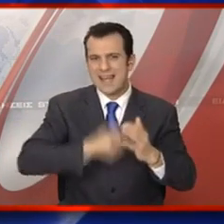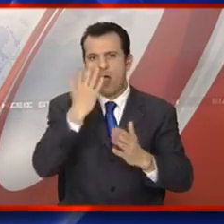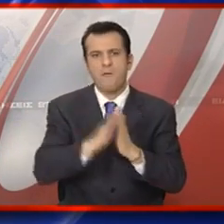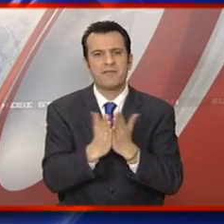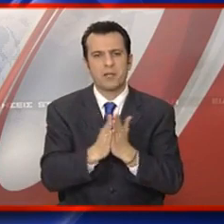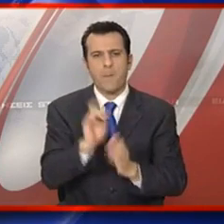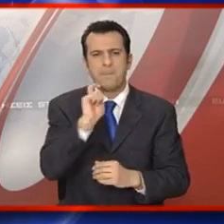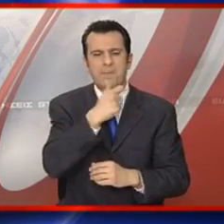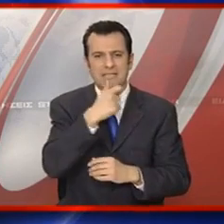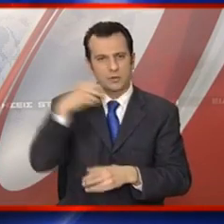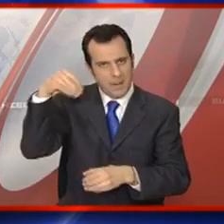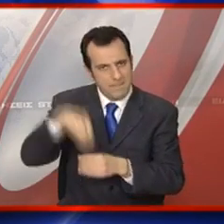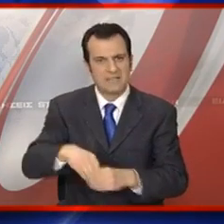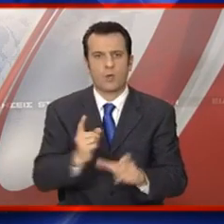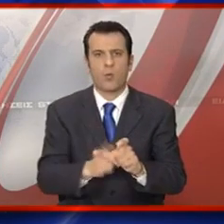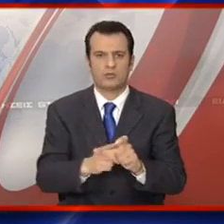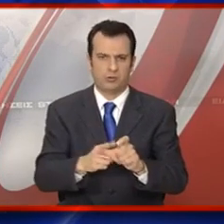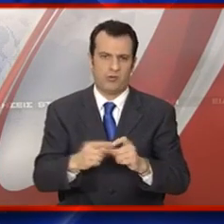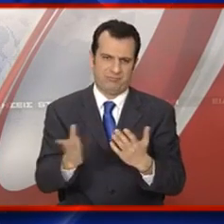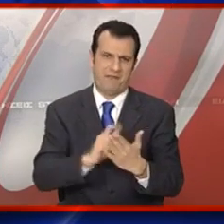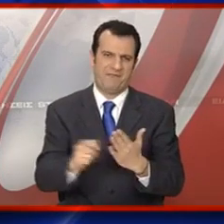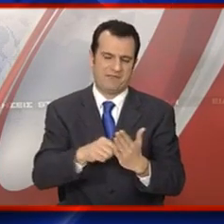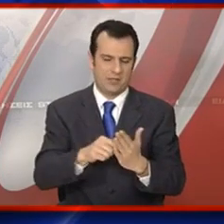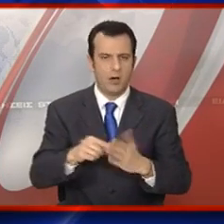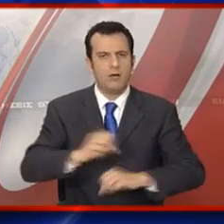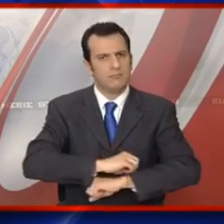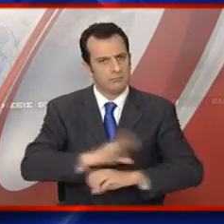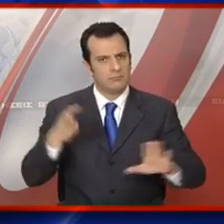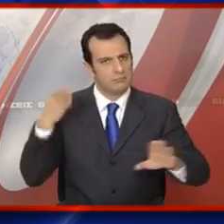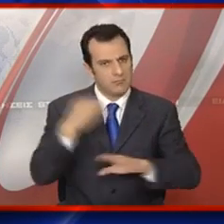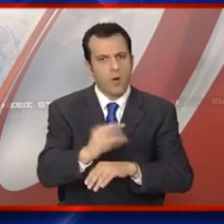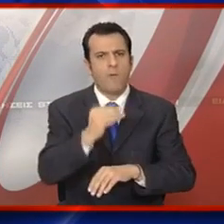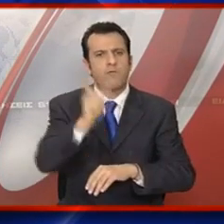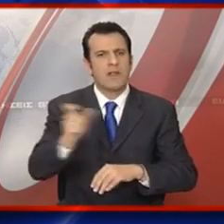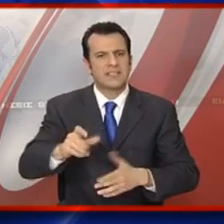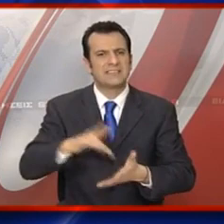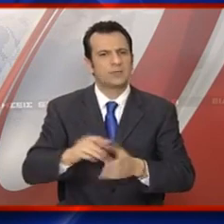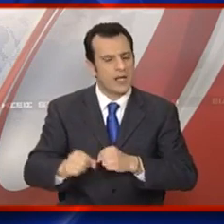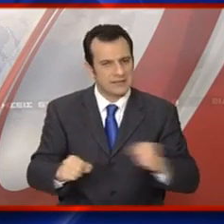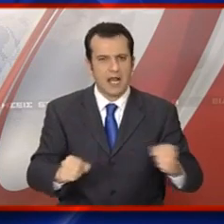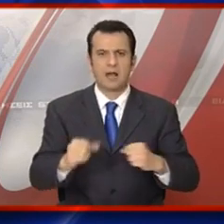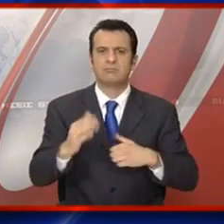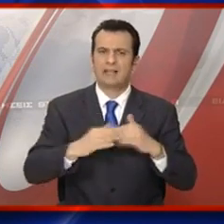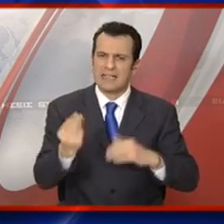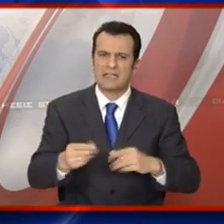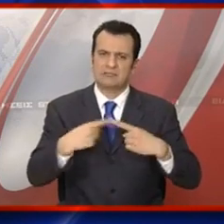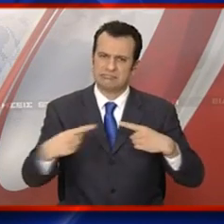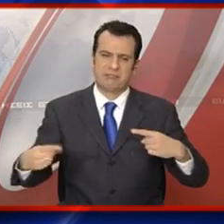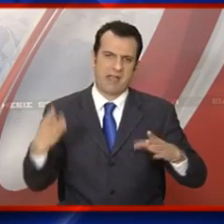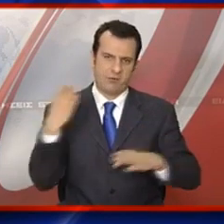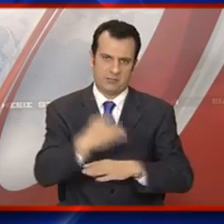επί χρόνια στους κόλπους του Κομμουνιστικού Κόμματος». Στην παρουσίαση παραβρέθηκαν βουλευτές από το χώρο της κεντροαριστεράς, καλλιτέχνες και άνθρωποι του